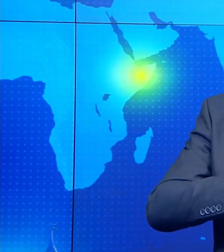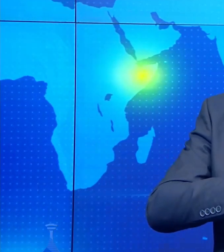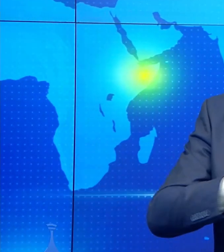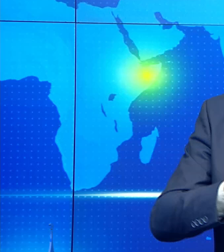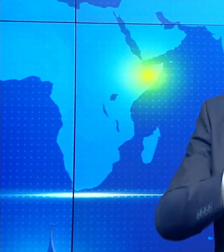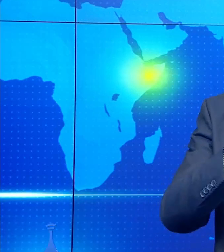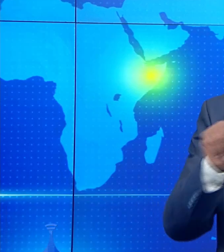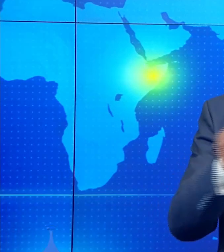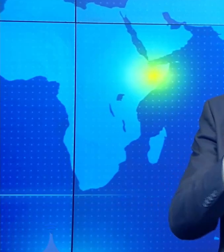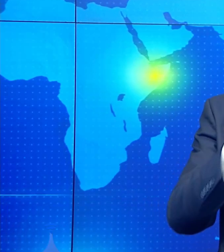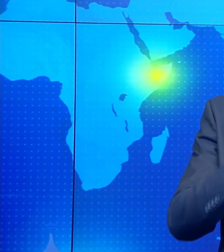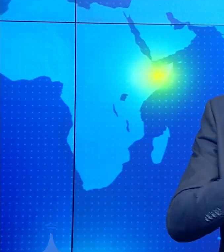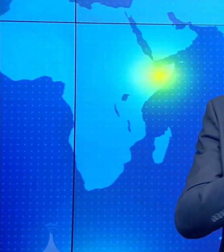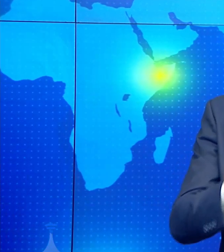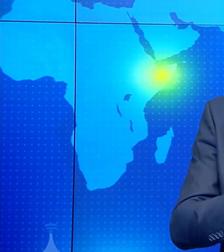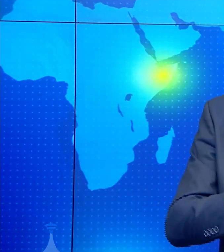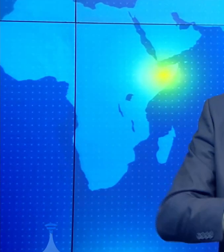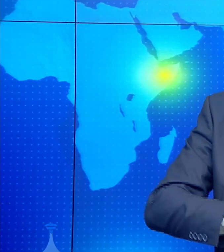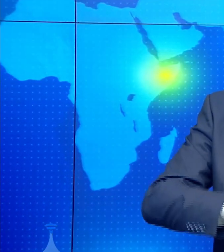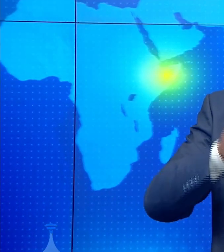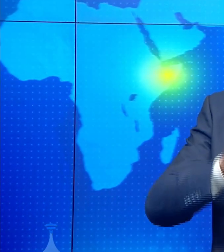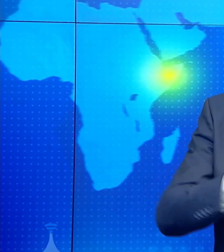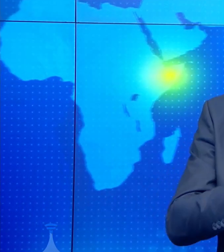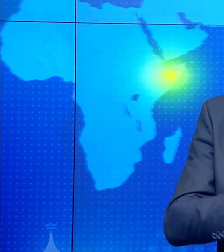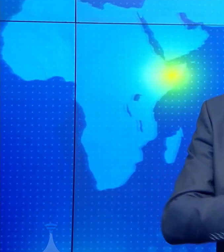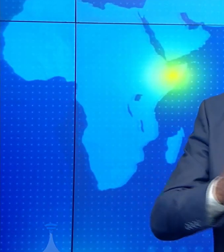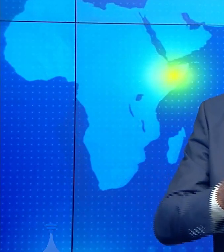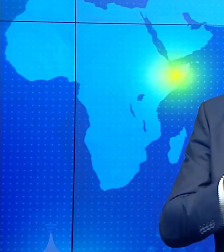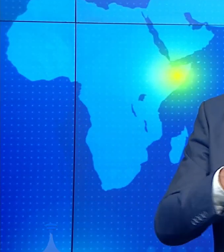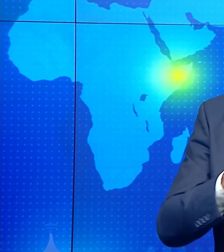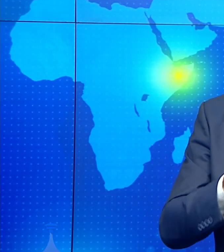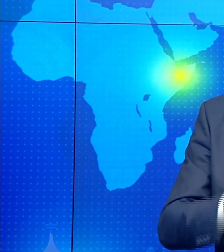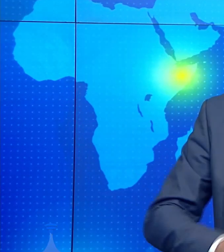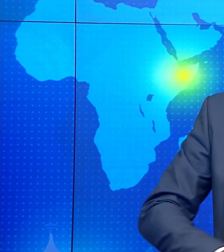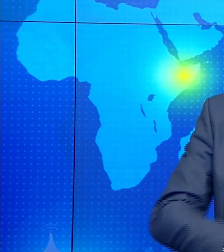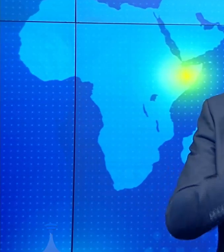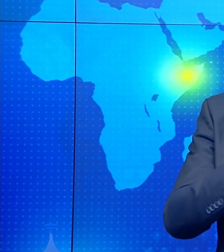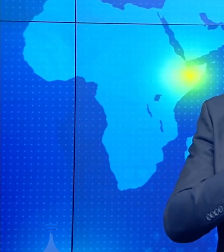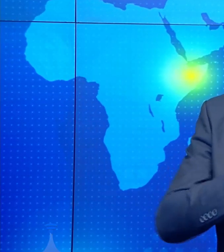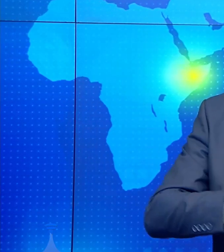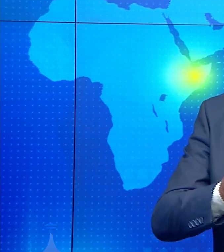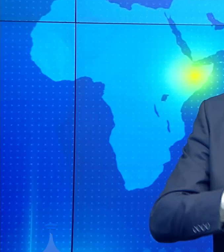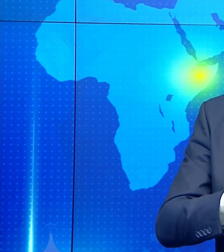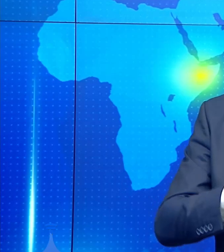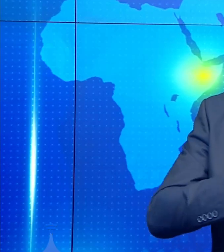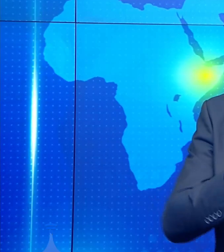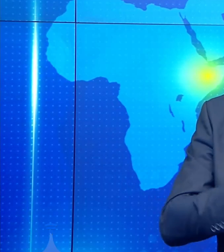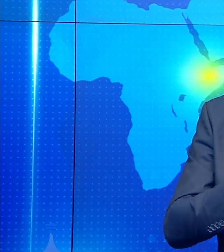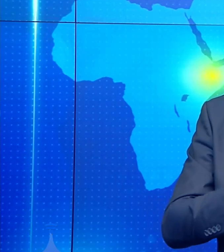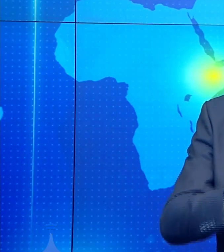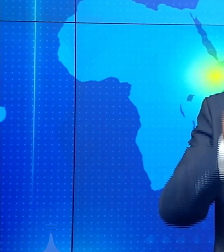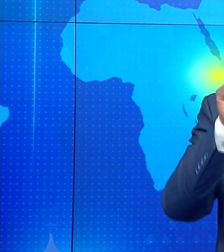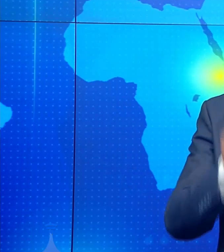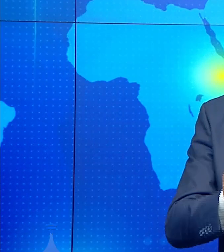ነዋሪዎች በተለይ በቱርካና ሐይቅ በከፍተኛ ሁኔታ እየተስፋፋ መምጣቱን ለጉዳት እንደዳረጋቸው